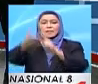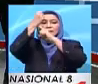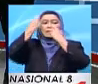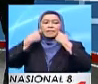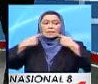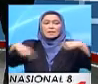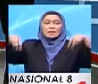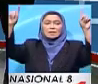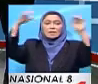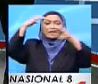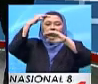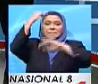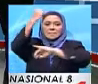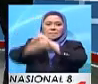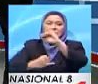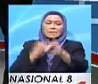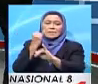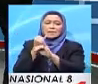pentas